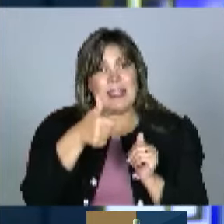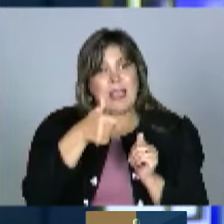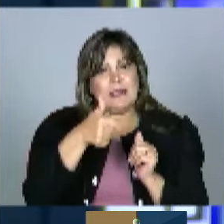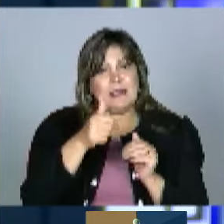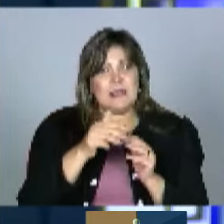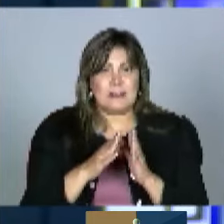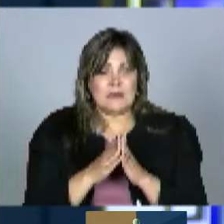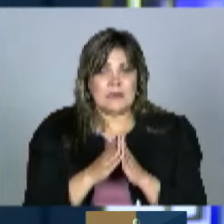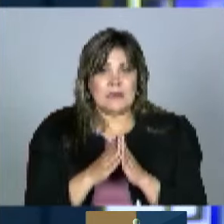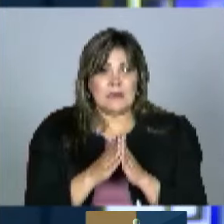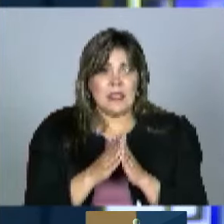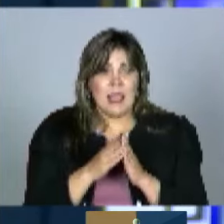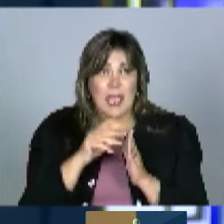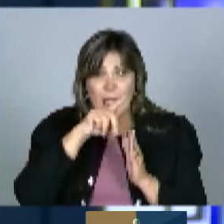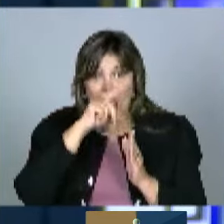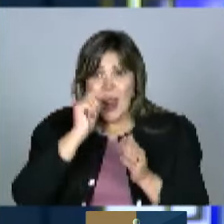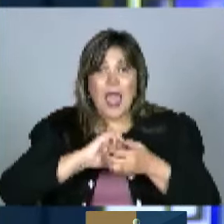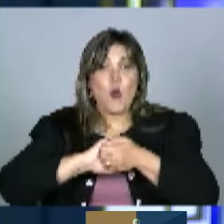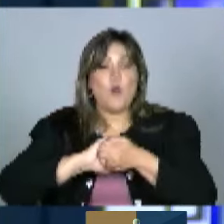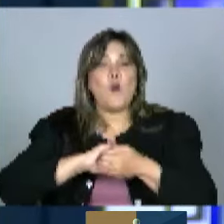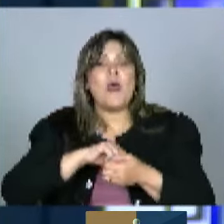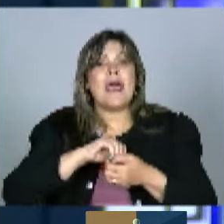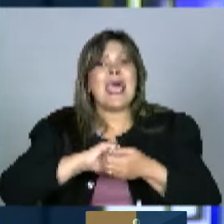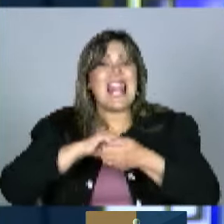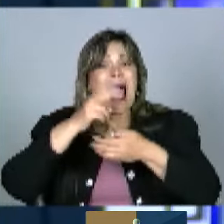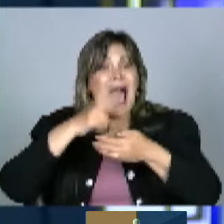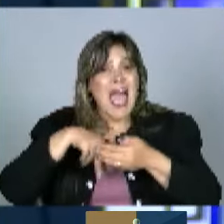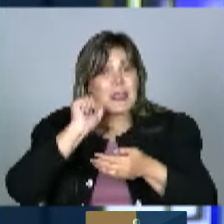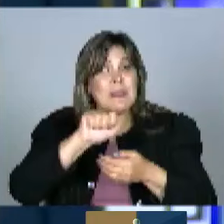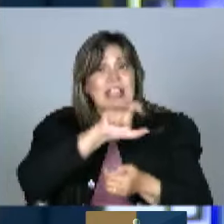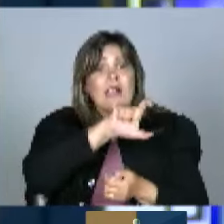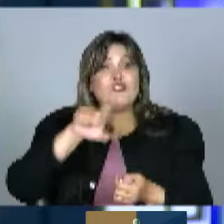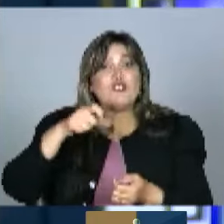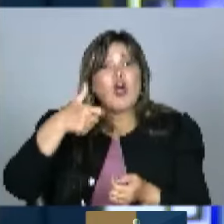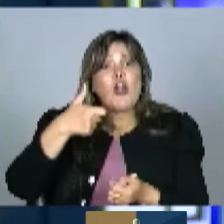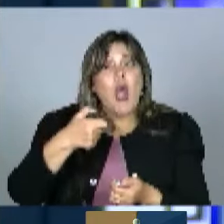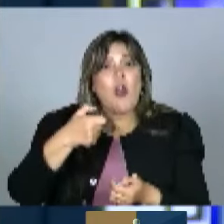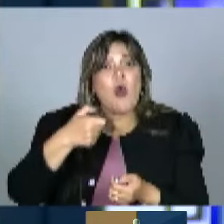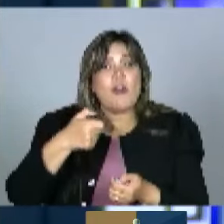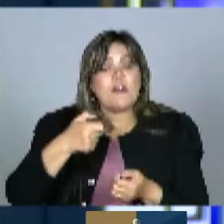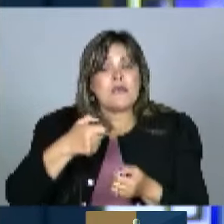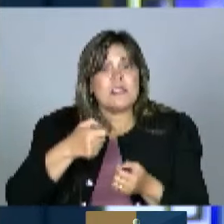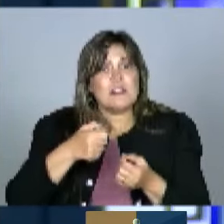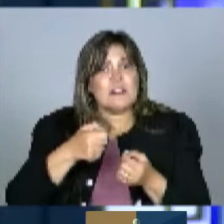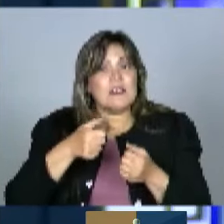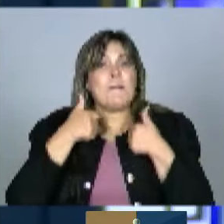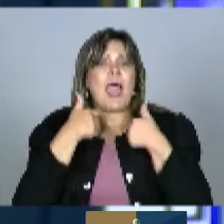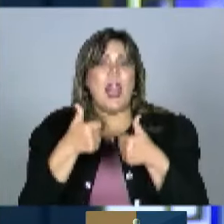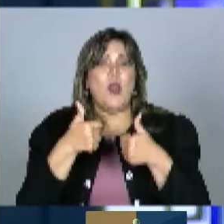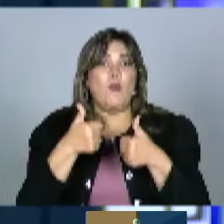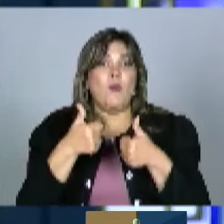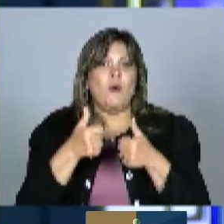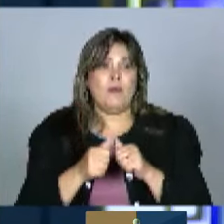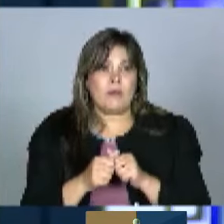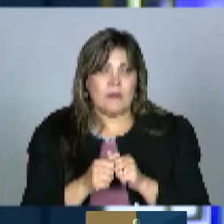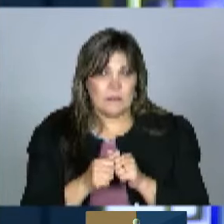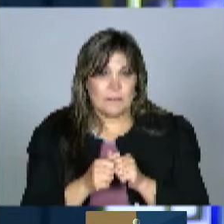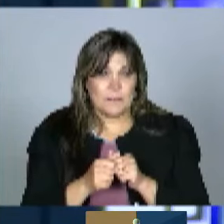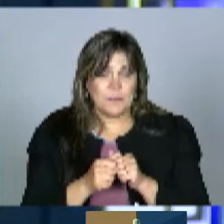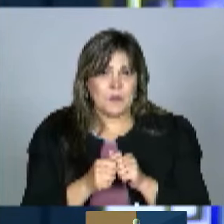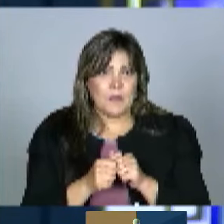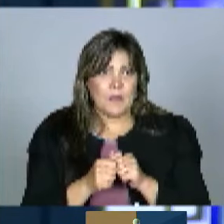النقطه الثانيه لو سجلتي عقدك التسجيل ده له خصوصيه خاصه يعني